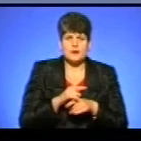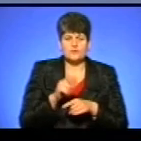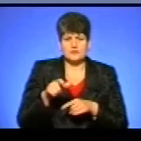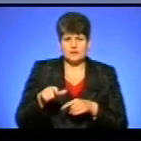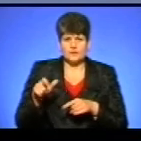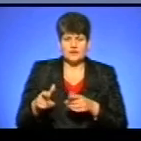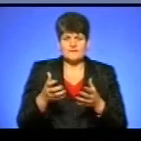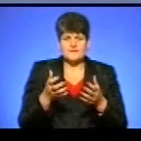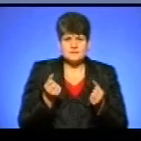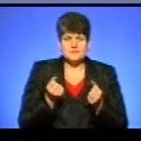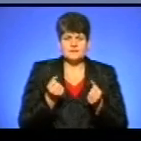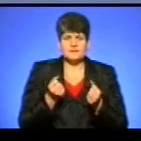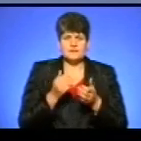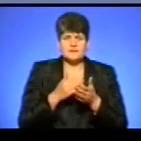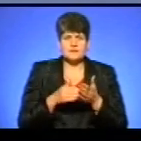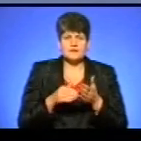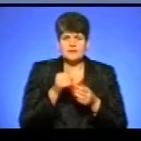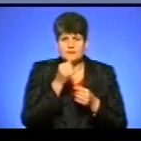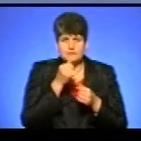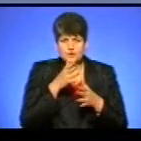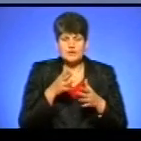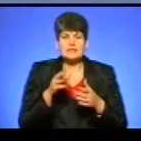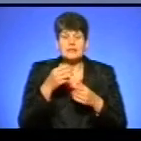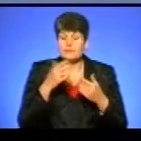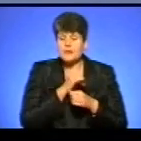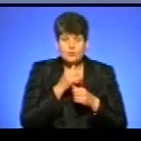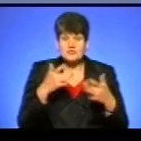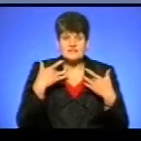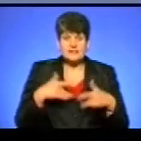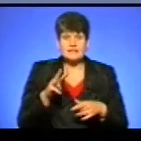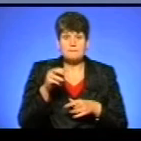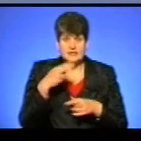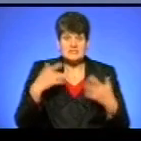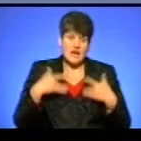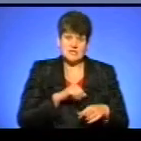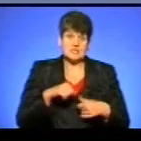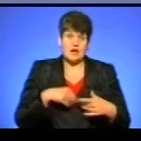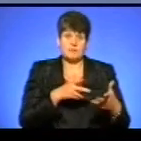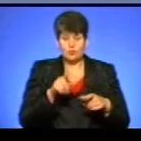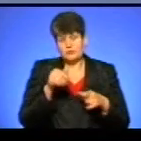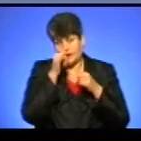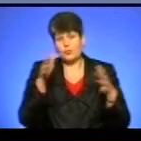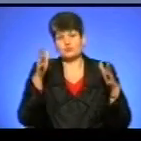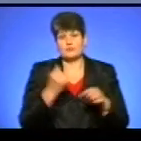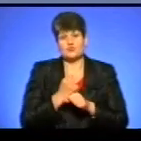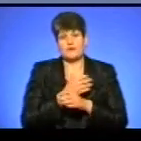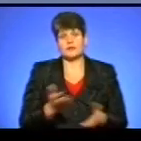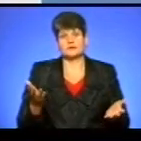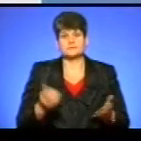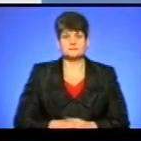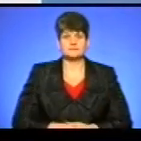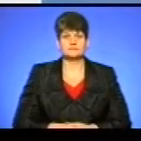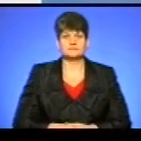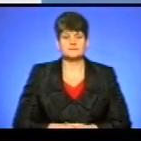обманюйте. Візьміть Мінецького, а якщо не можете звільнити Мінецького, то звільняйтеся самі. Скажіть, люди, я не можу працювати. Ми